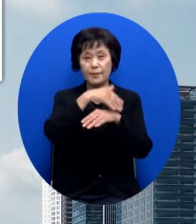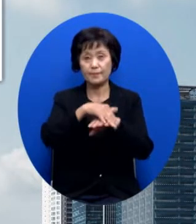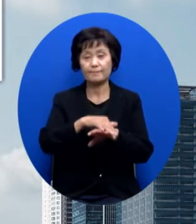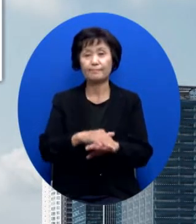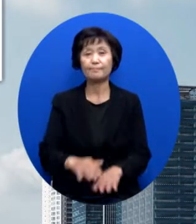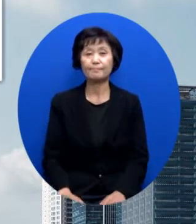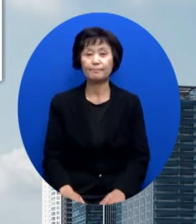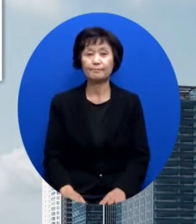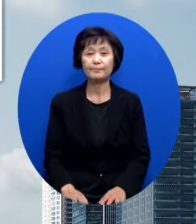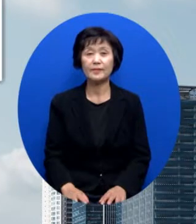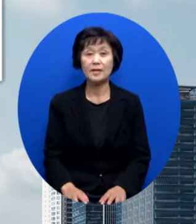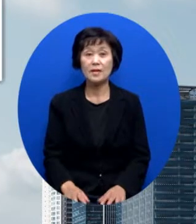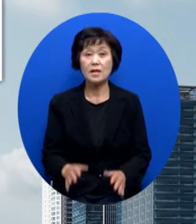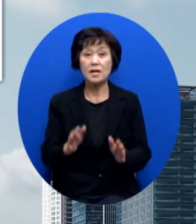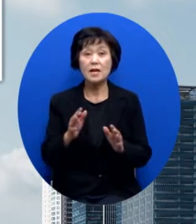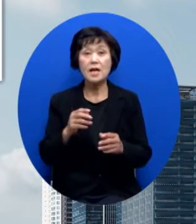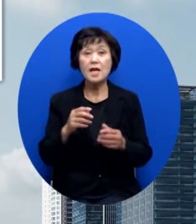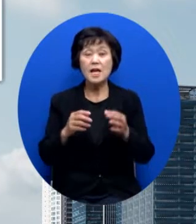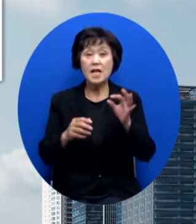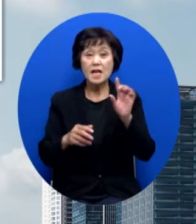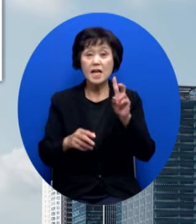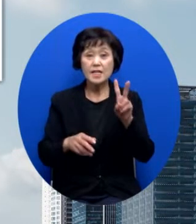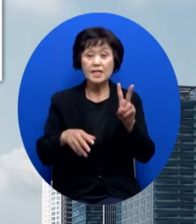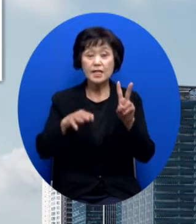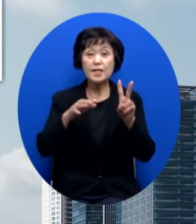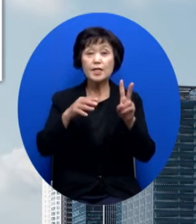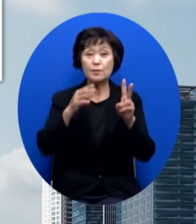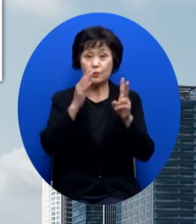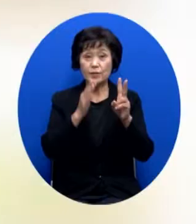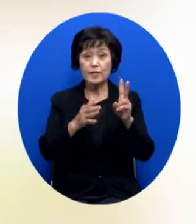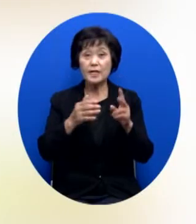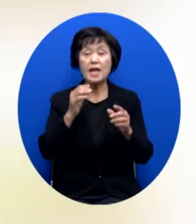2분기 해외 직접 투자액이 전분기보다 감소했습니다.